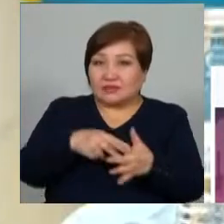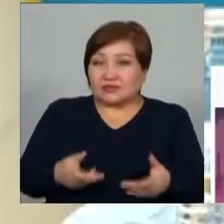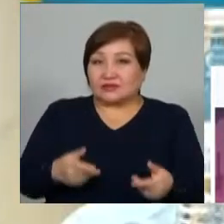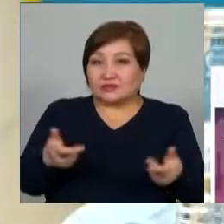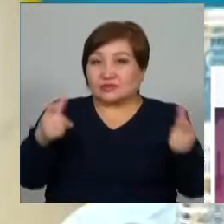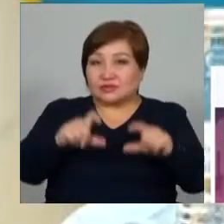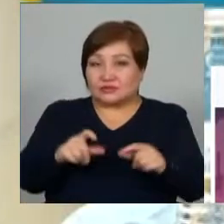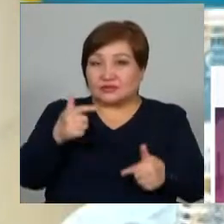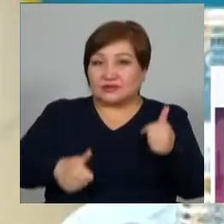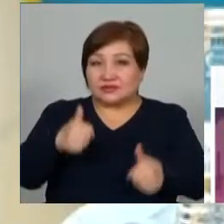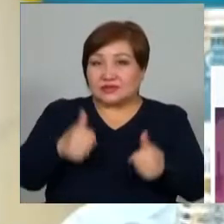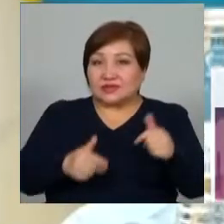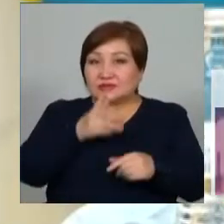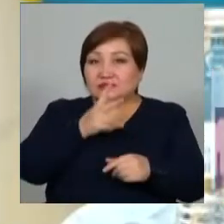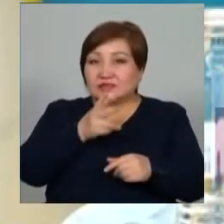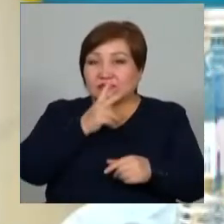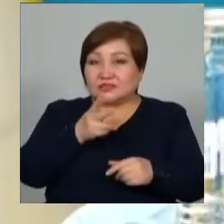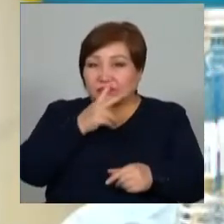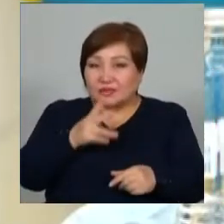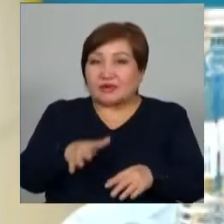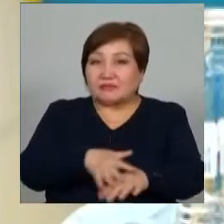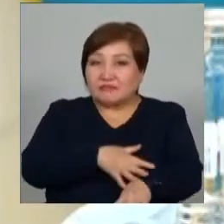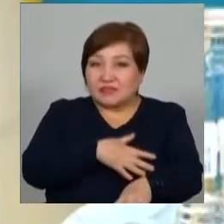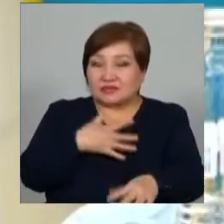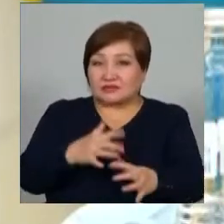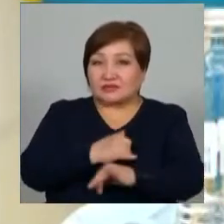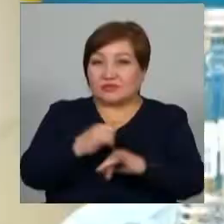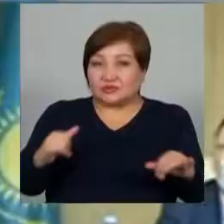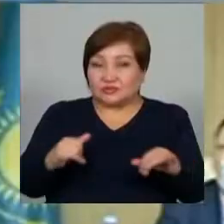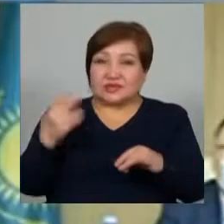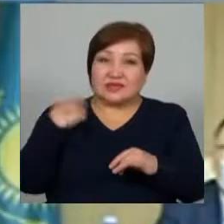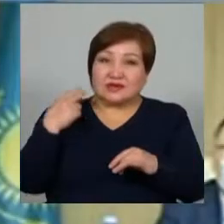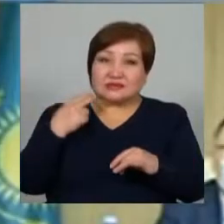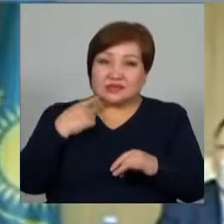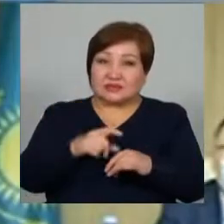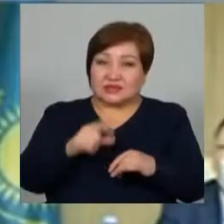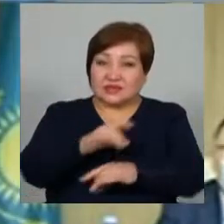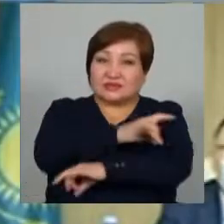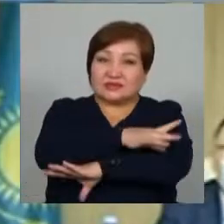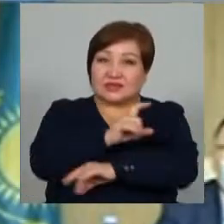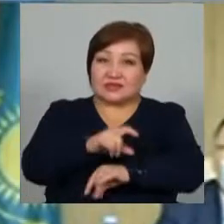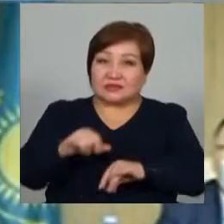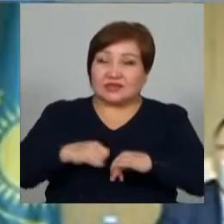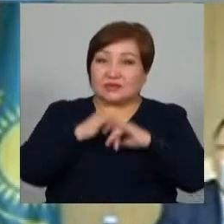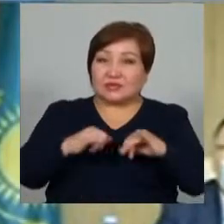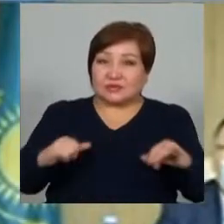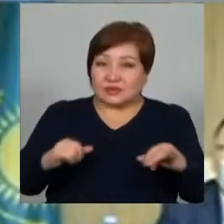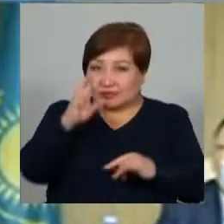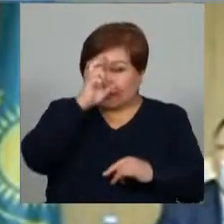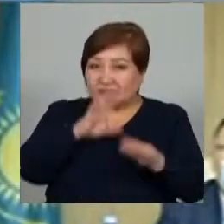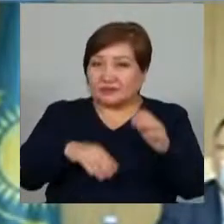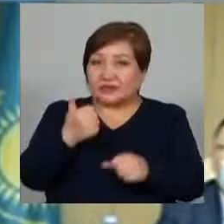пайдасымен және нарықтағы бағаның көтерілуімен салыстырғанда еңбек ақы әлдеқайда баяу